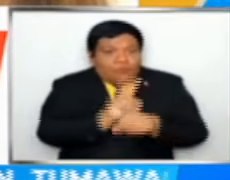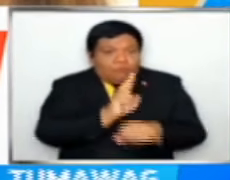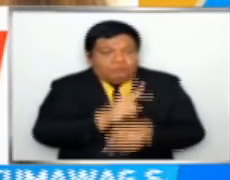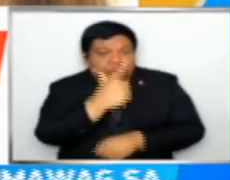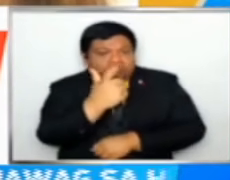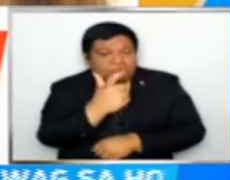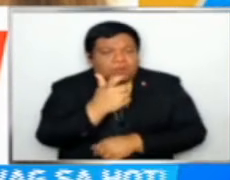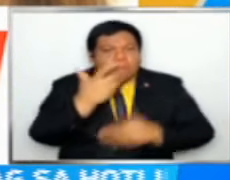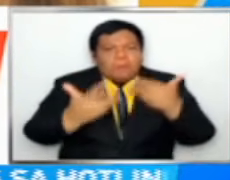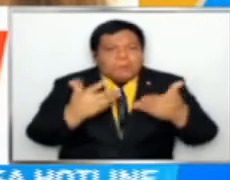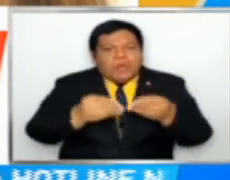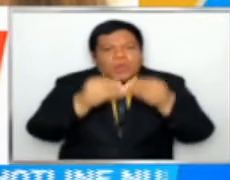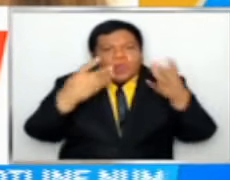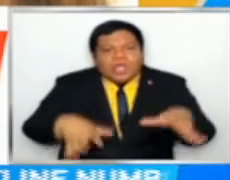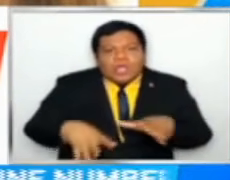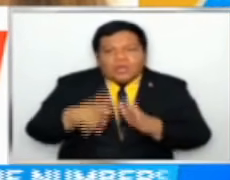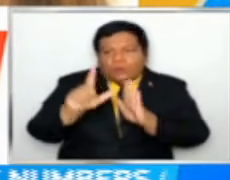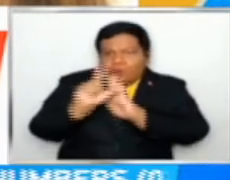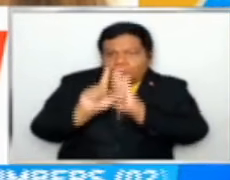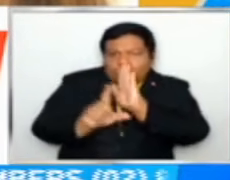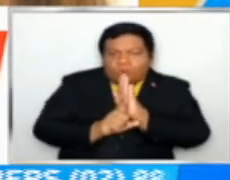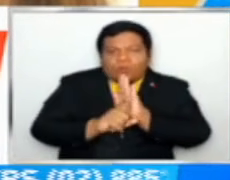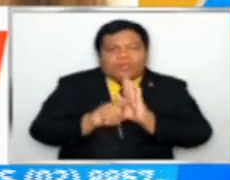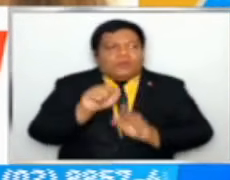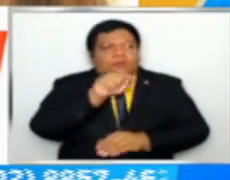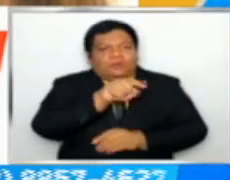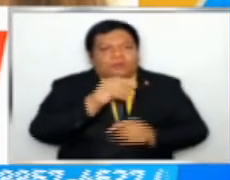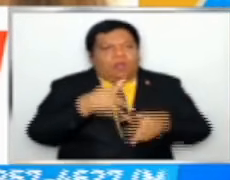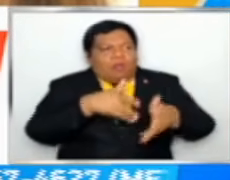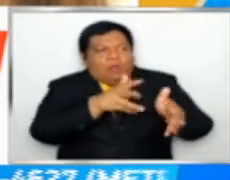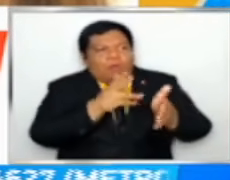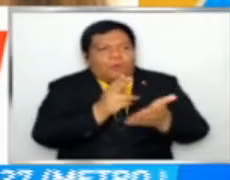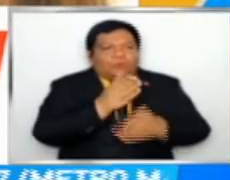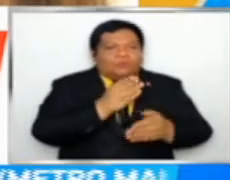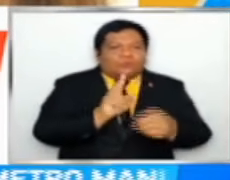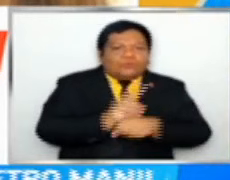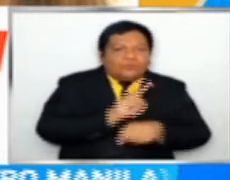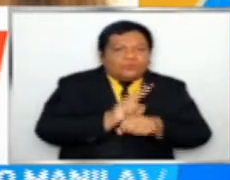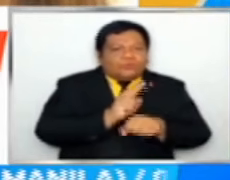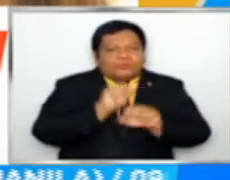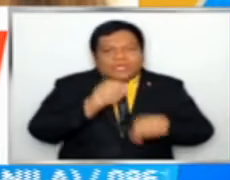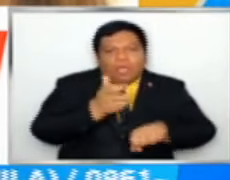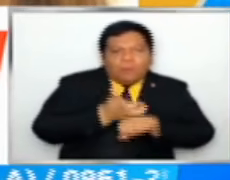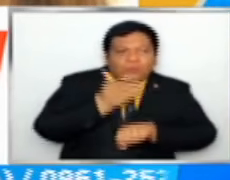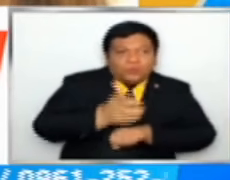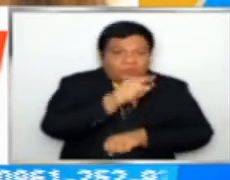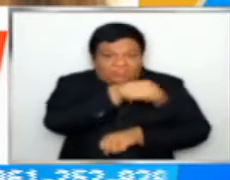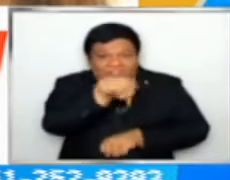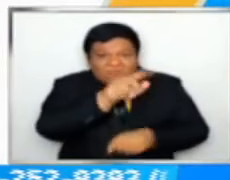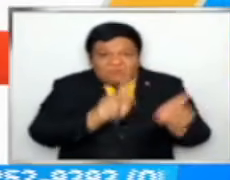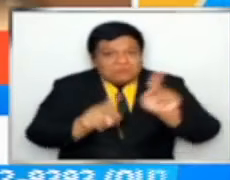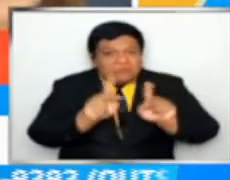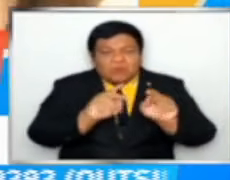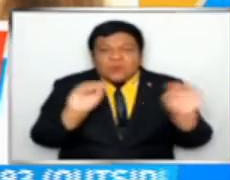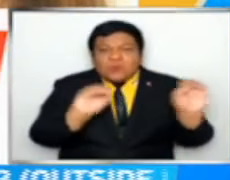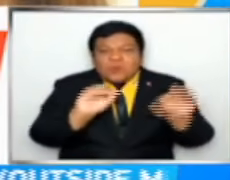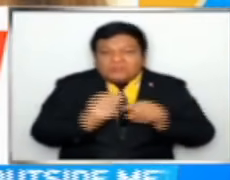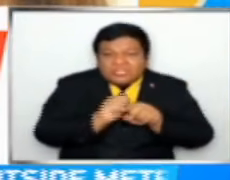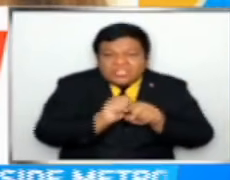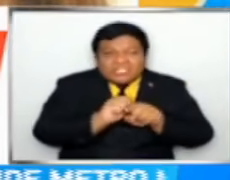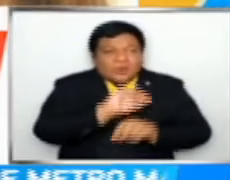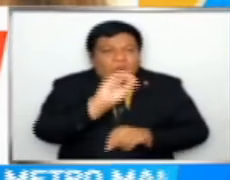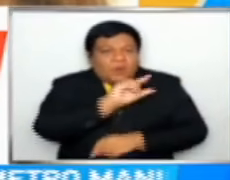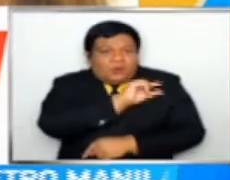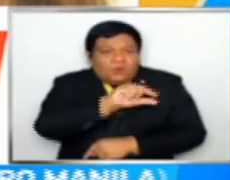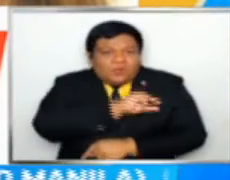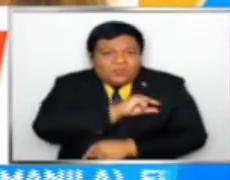at pagkalat ng armas ang pag-aarmas sa mga sibilyan na walang tamang training, kwalifikasyon at malinaw na accountability. Naniniwala raw